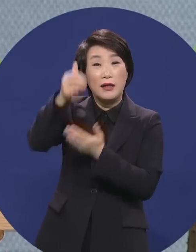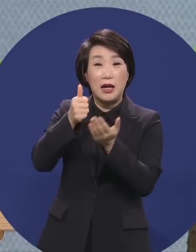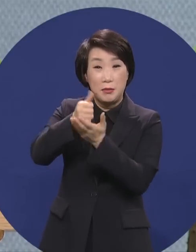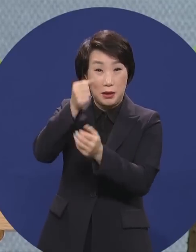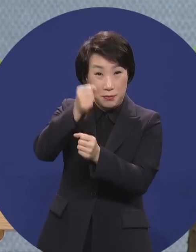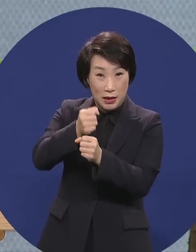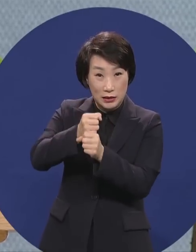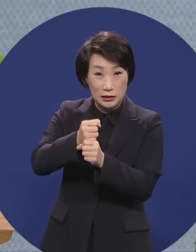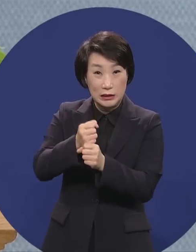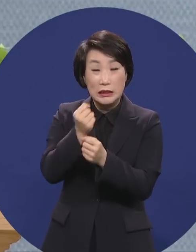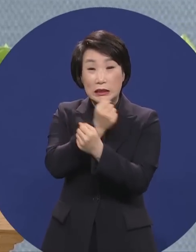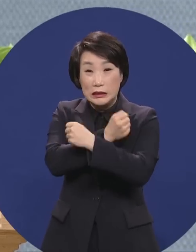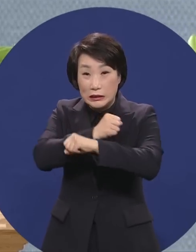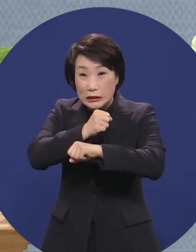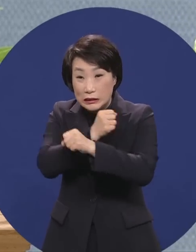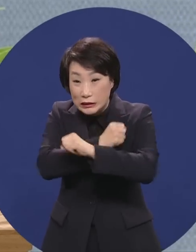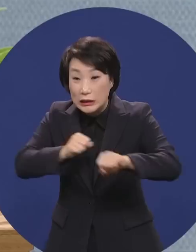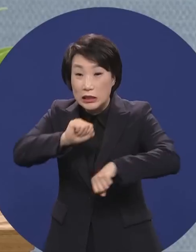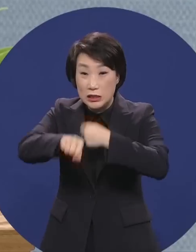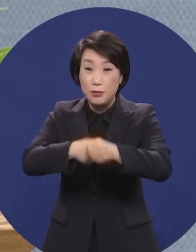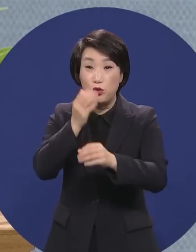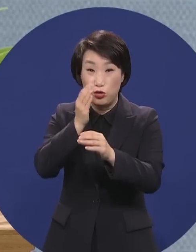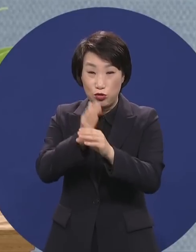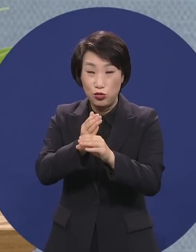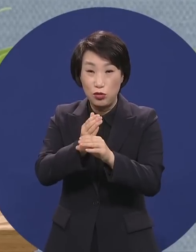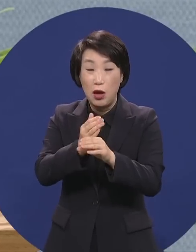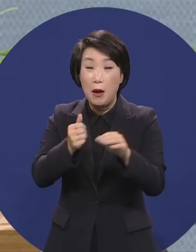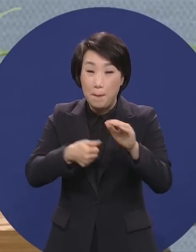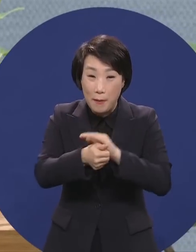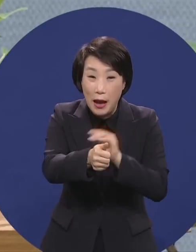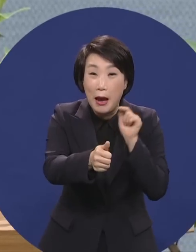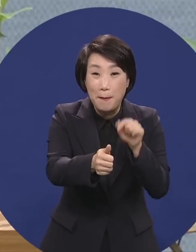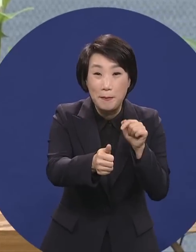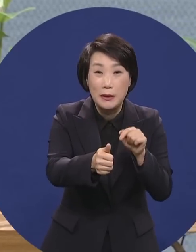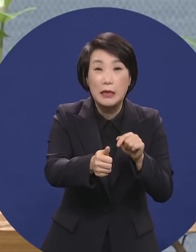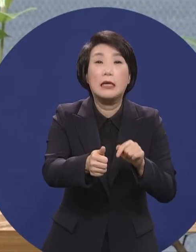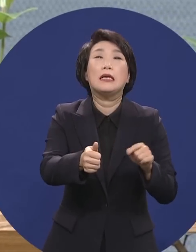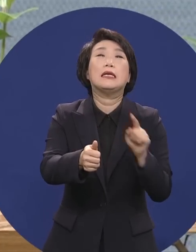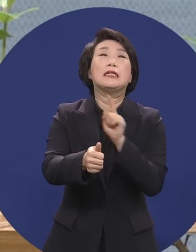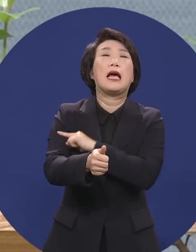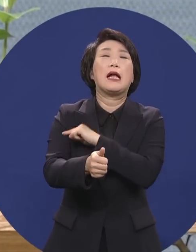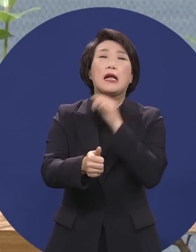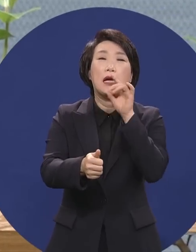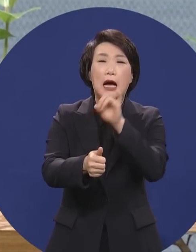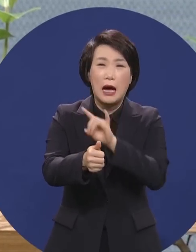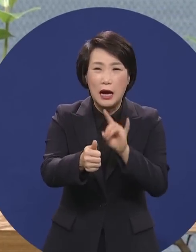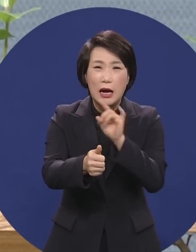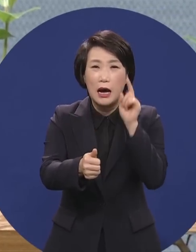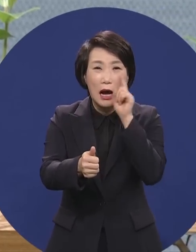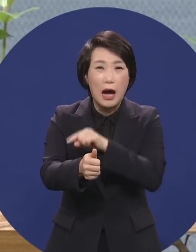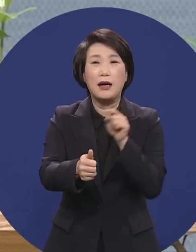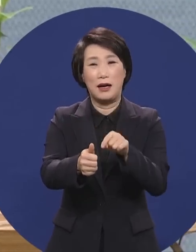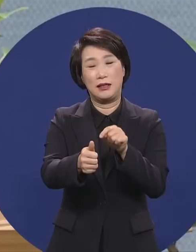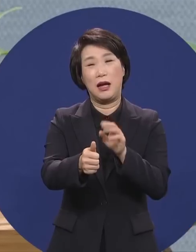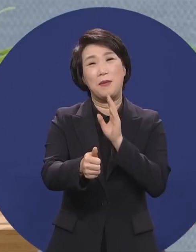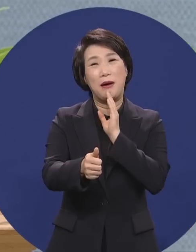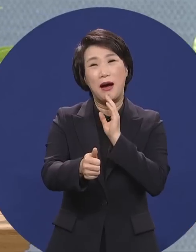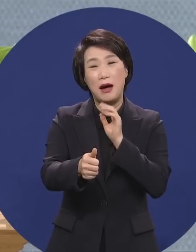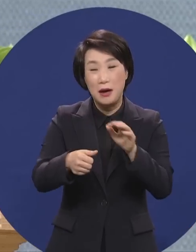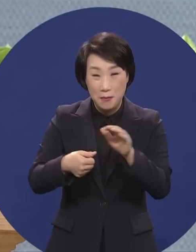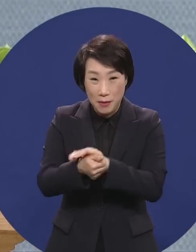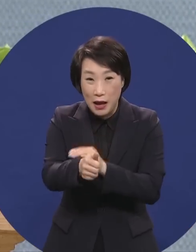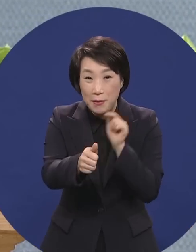지으신 들짐승 중에 뱀이 가장 간교하더라. 뱀이 가장